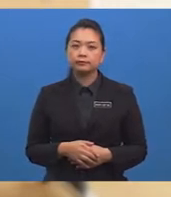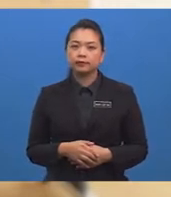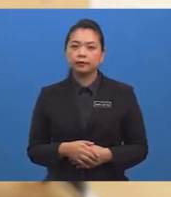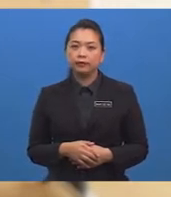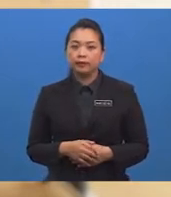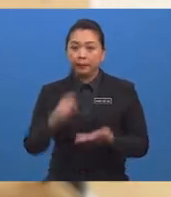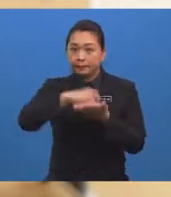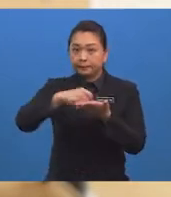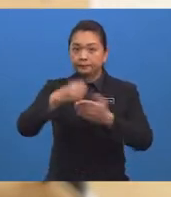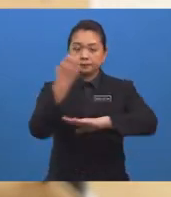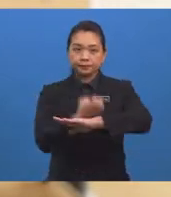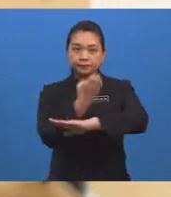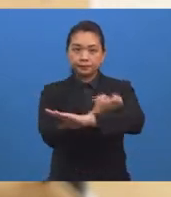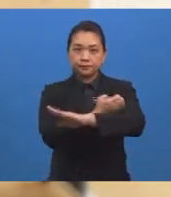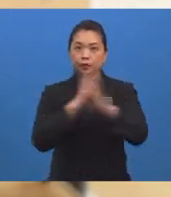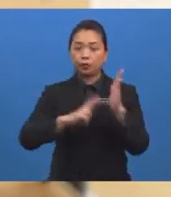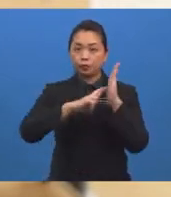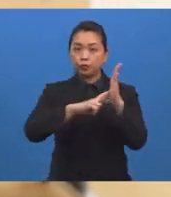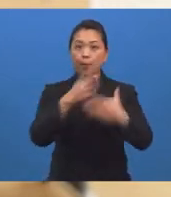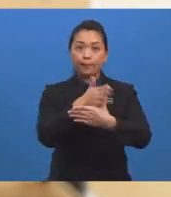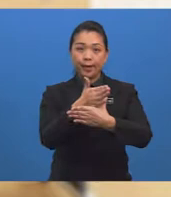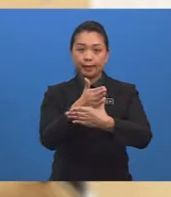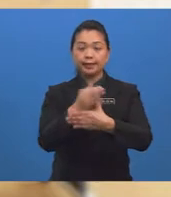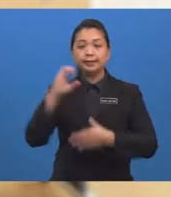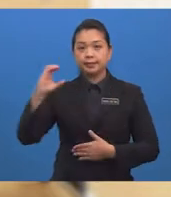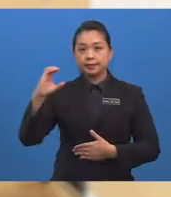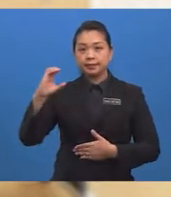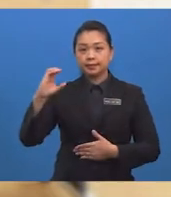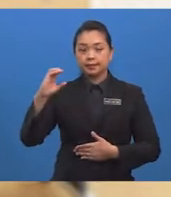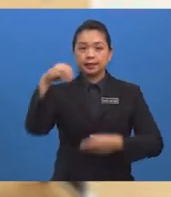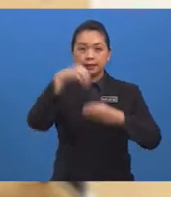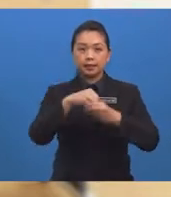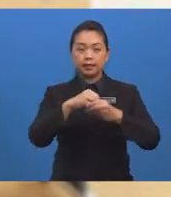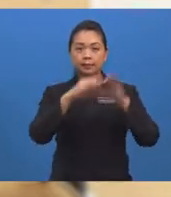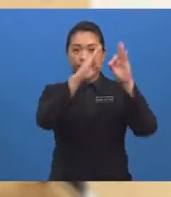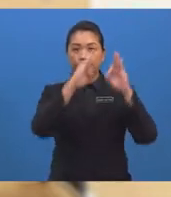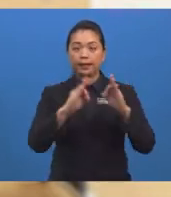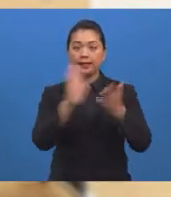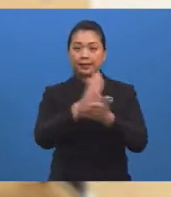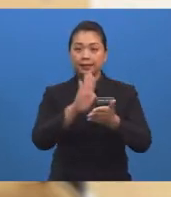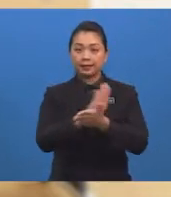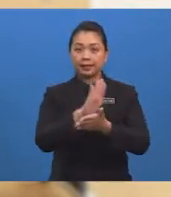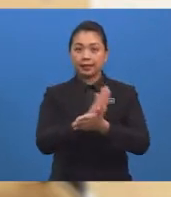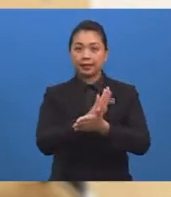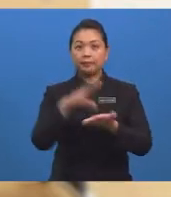Penulisan esei ini merujuk kepada bahagian C dalam format kertas pengajian am.